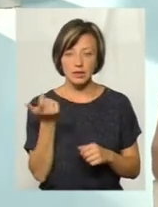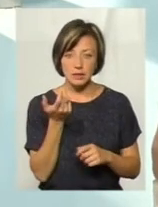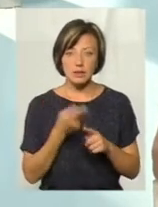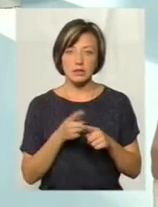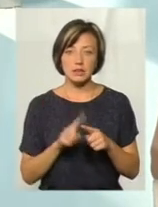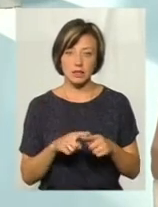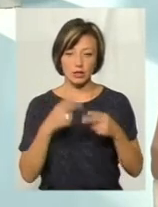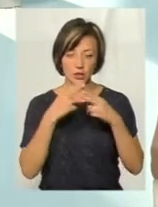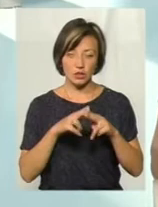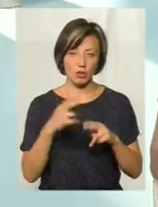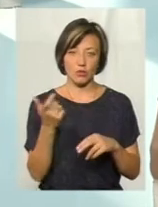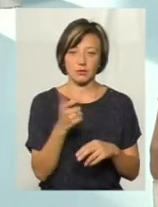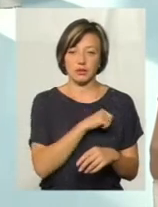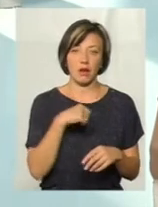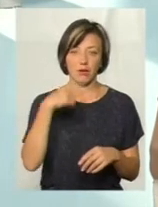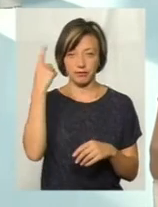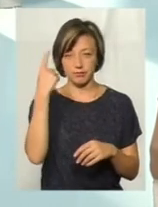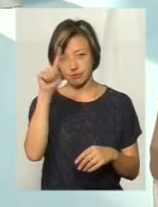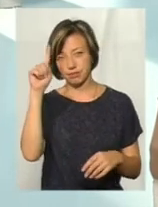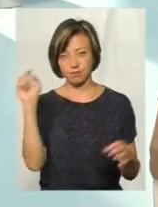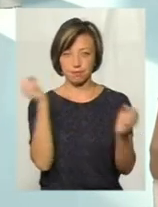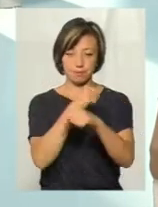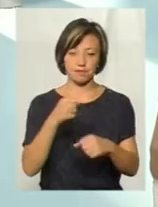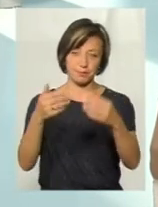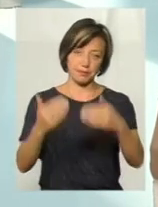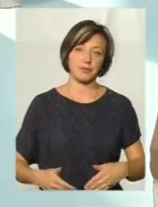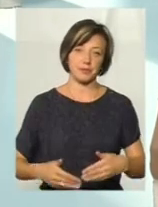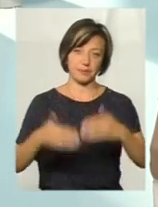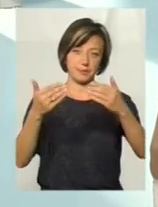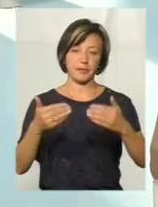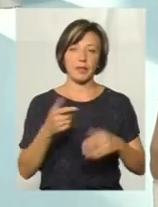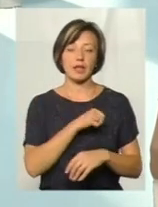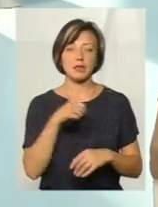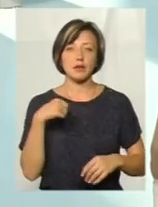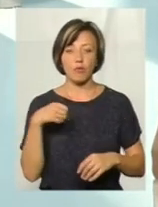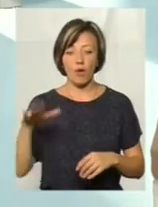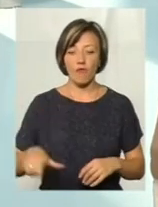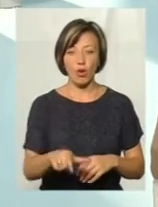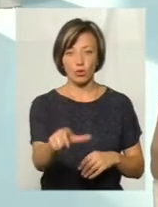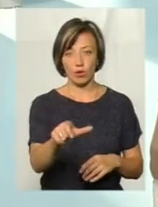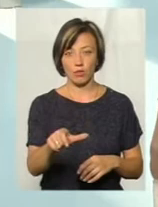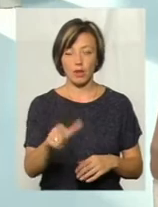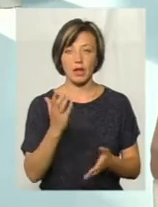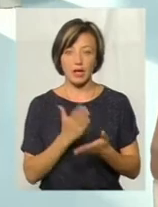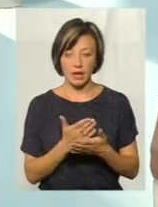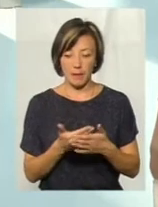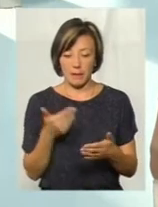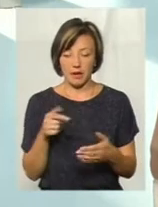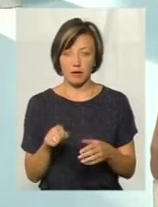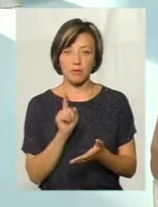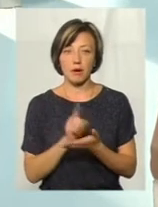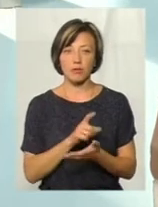як хоче, так і господарює. На кожні гідротехнічні споруди і, власне, на саму водойму, яка є перед ними, має